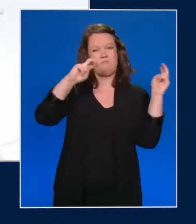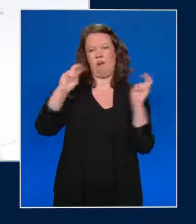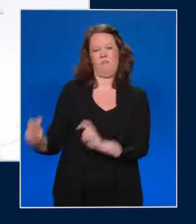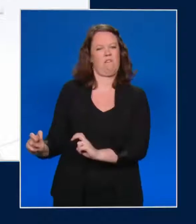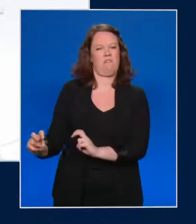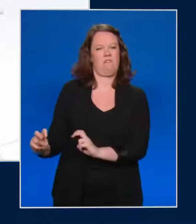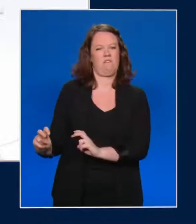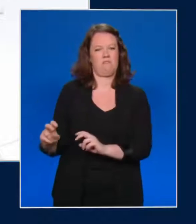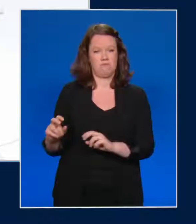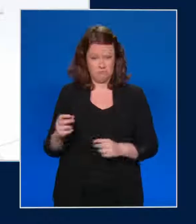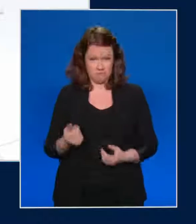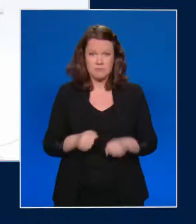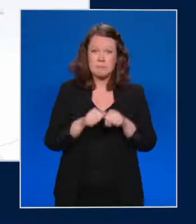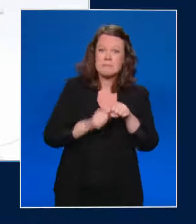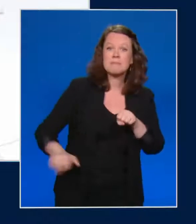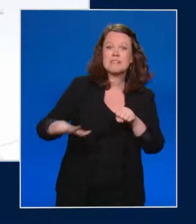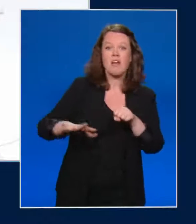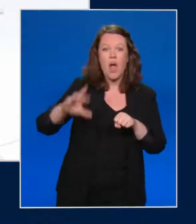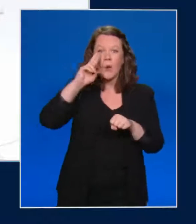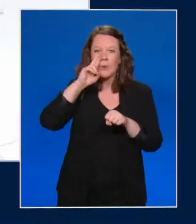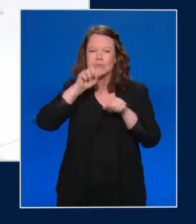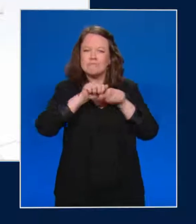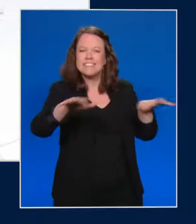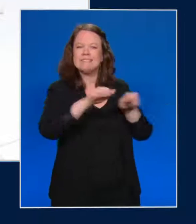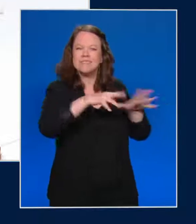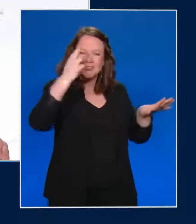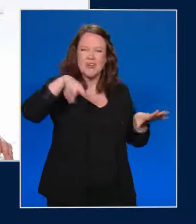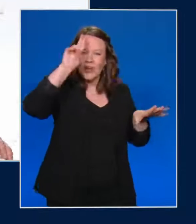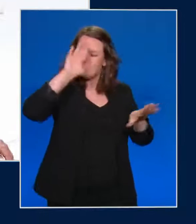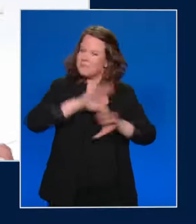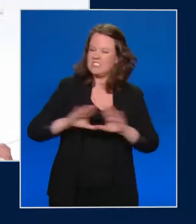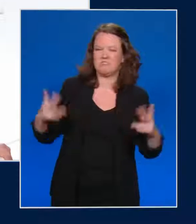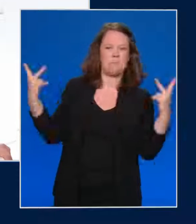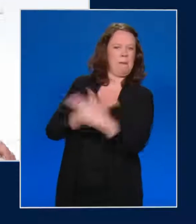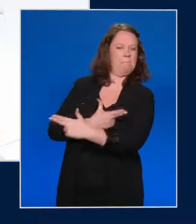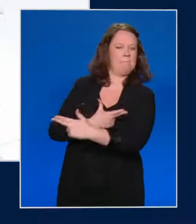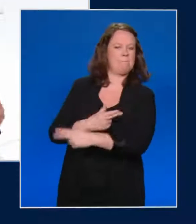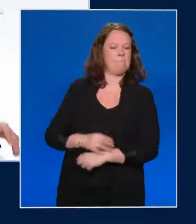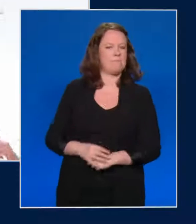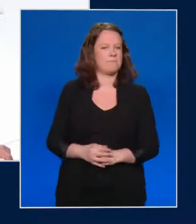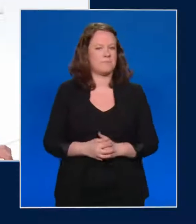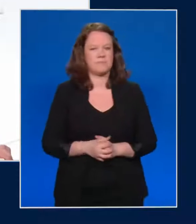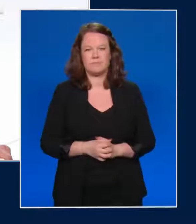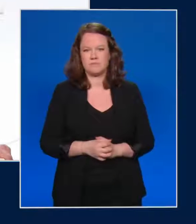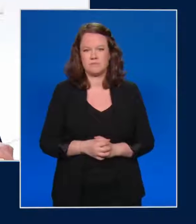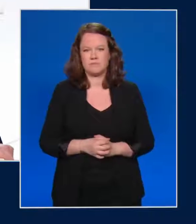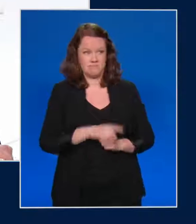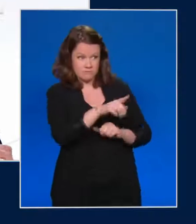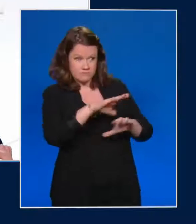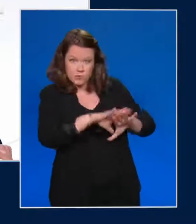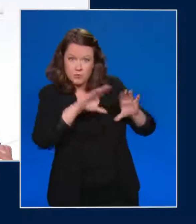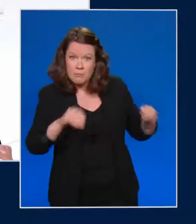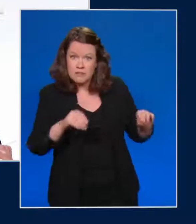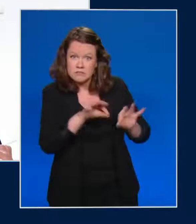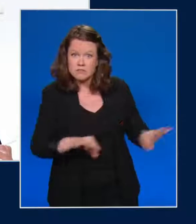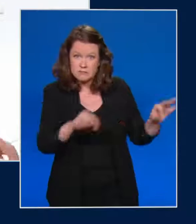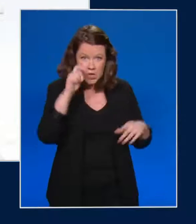de cesser d'émettre en europe sur le terrain nous sommes donné les moyens de protéger nos ressortissants